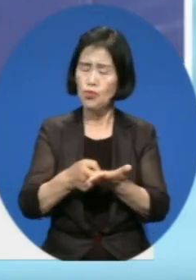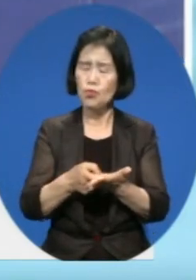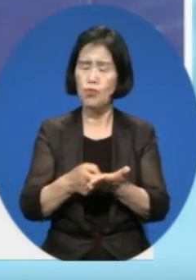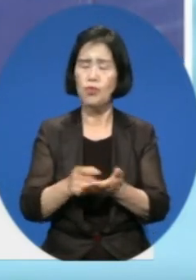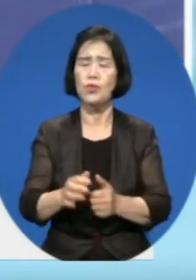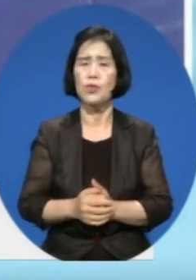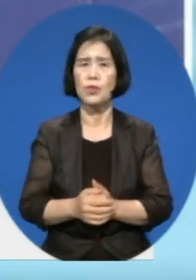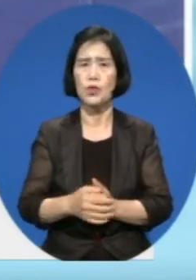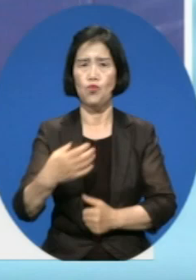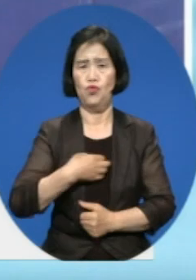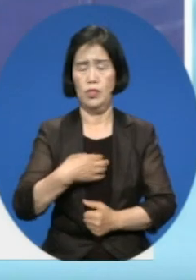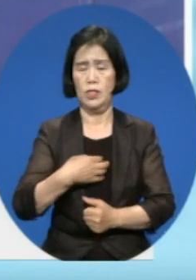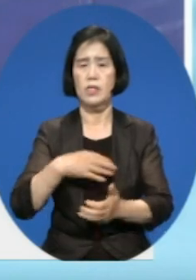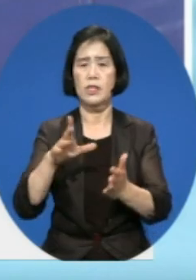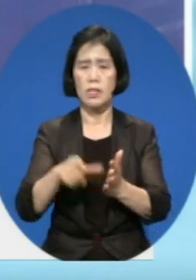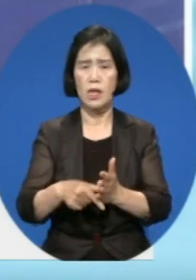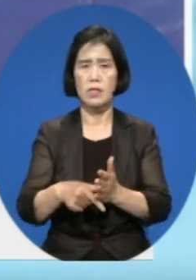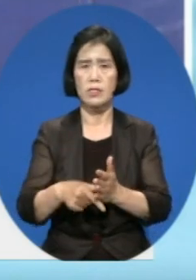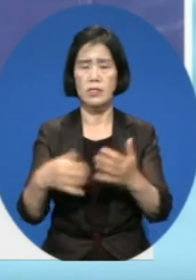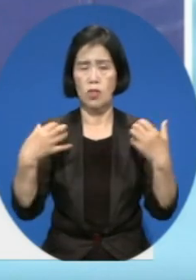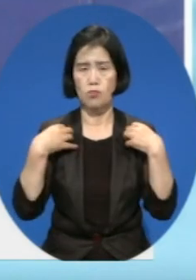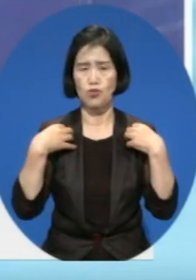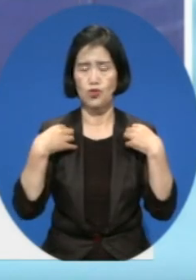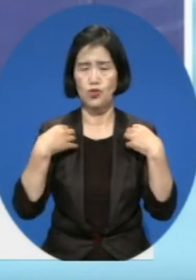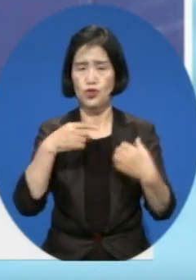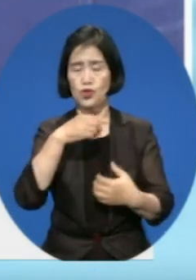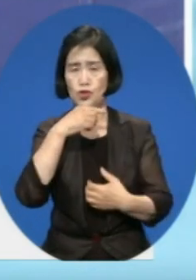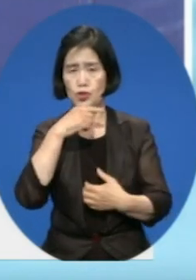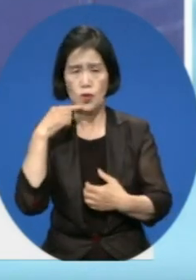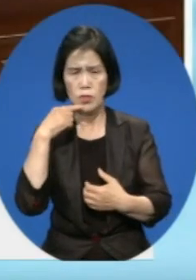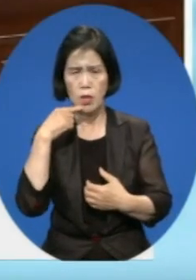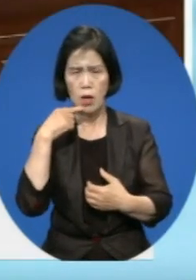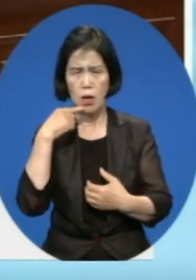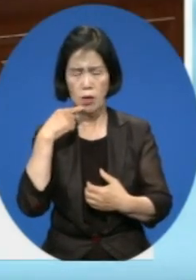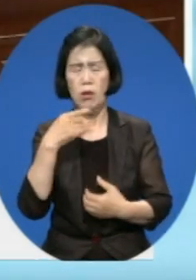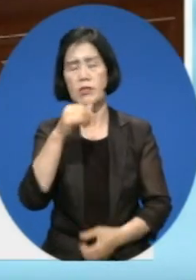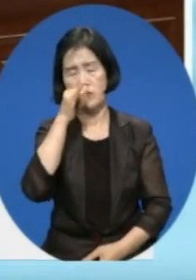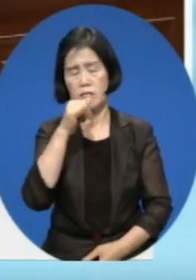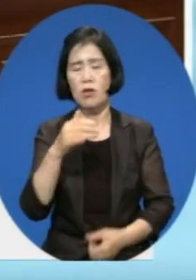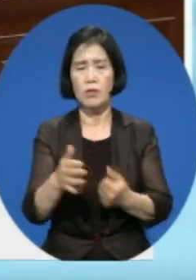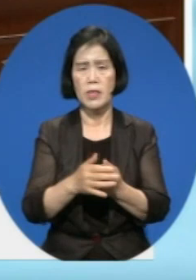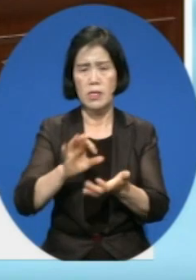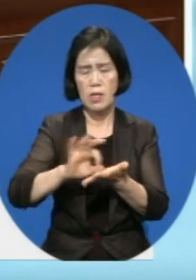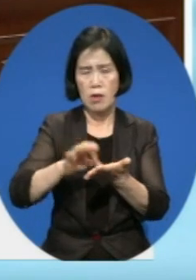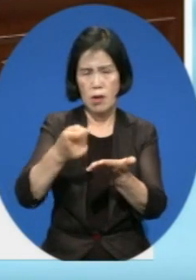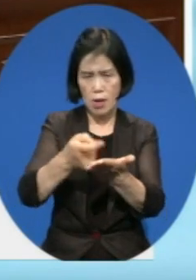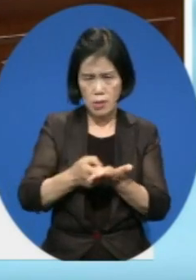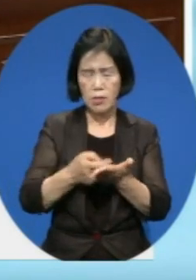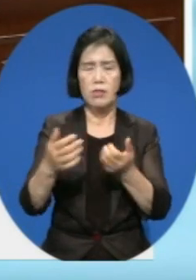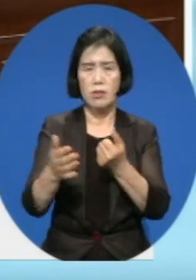않아요. 위기 시에는 정부의 적자라는 거는 사실 피할 수가 없는 겁니다. 우리가 재정을 아낀 것